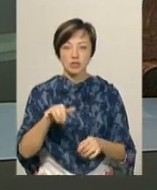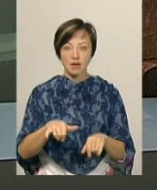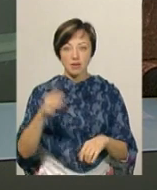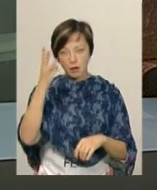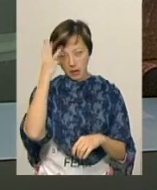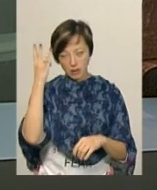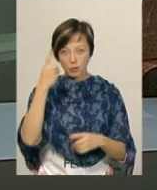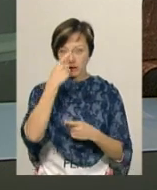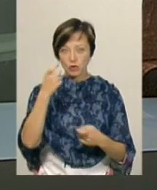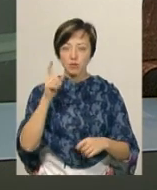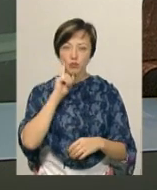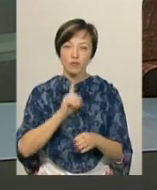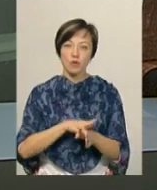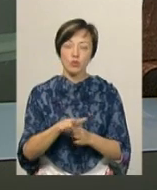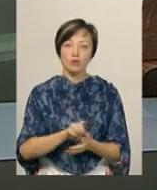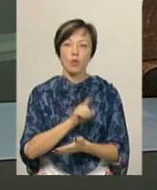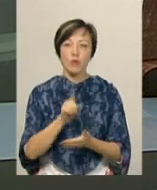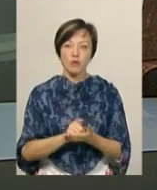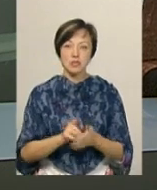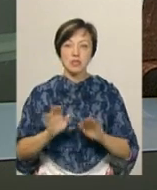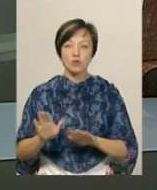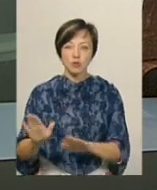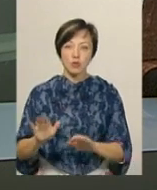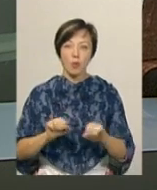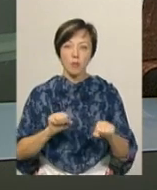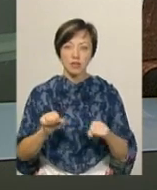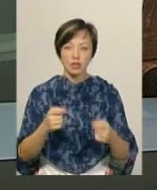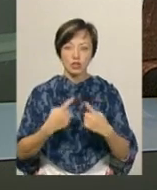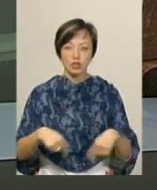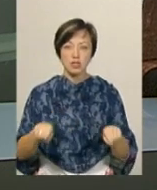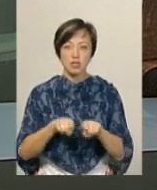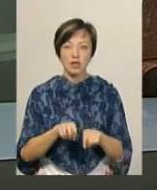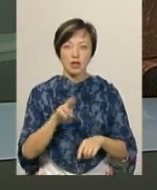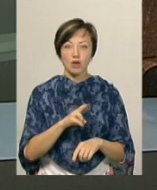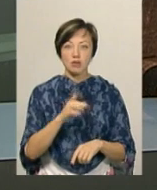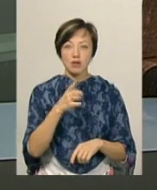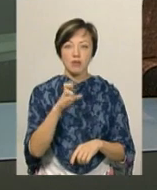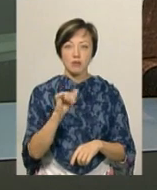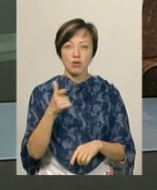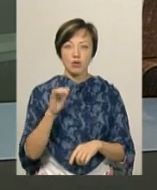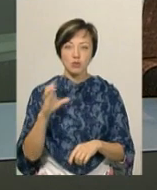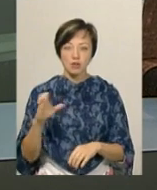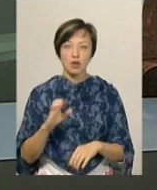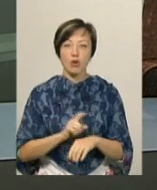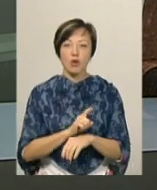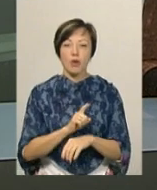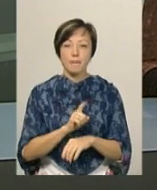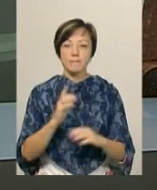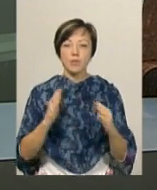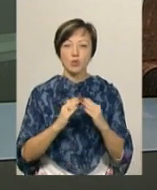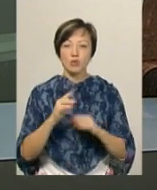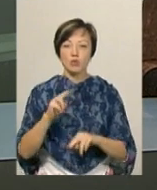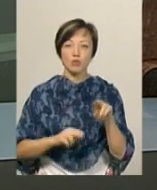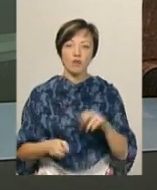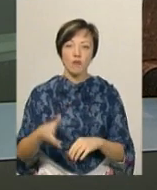Хмельницькому, повідомив тимчасово виконуючий обов'язки заступника командира частини Ярослав Бігус. Будинок для військових збудували в обласному